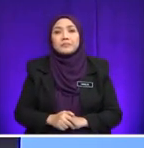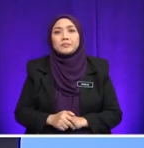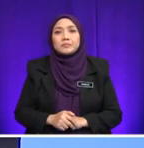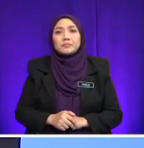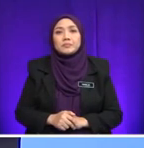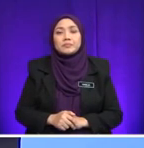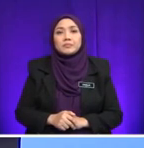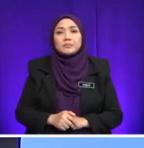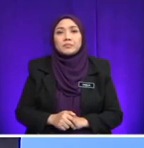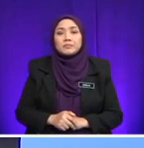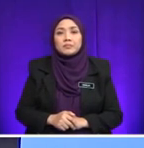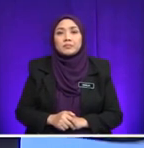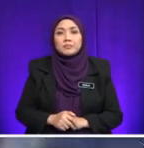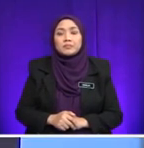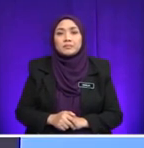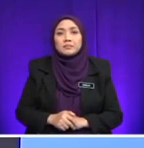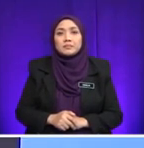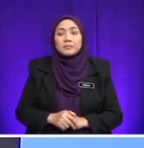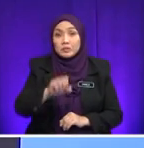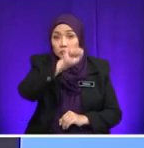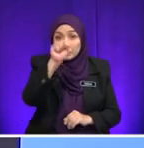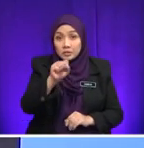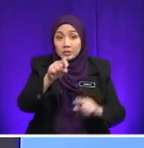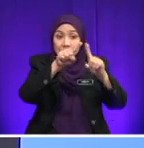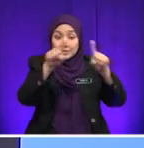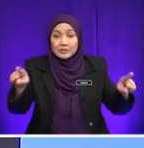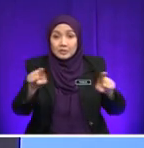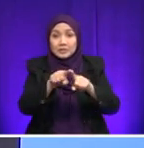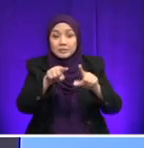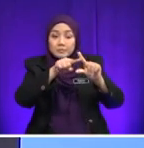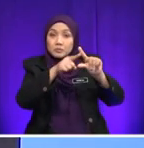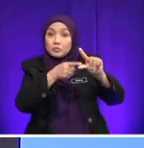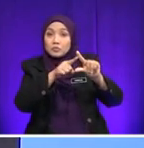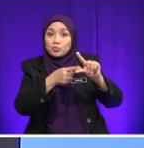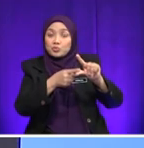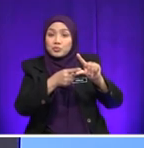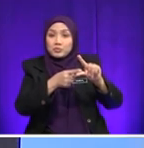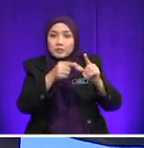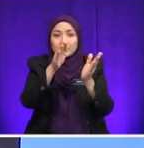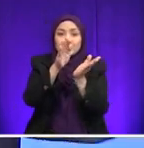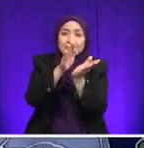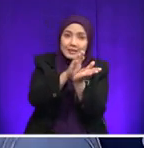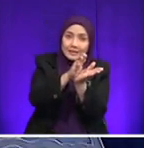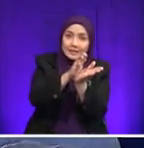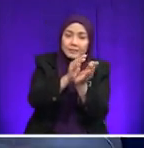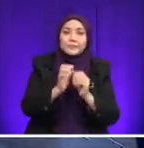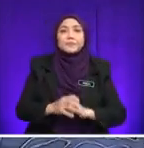segitiga dekat sholat ini dia adalah bersudut tirus Oke